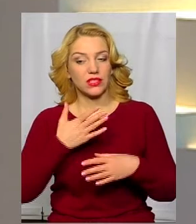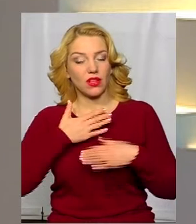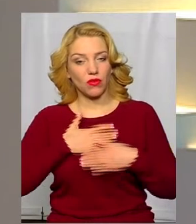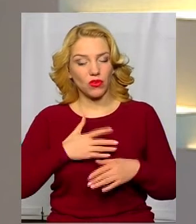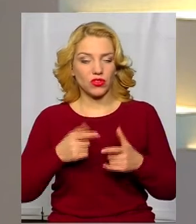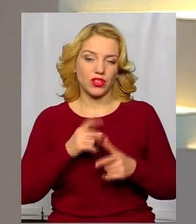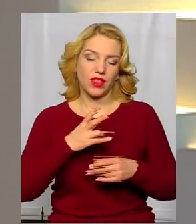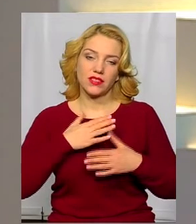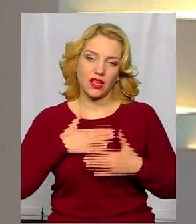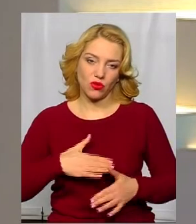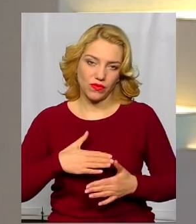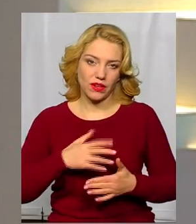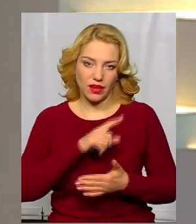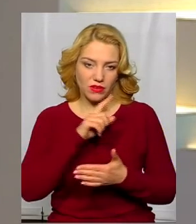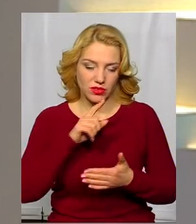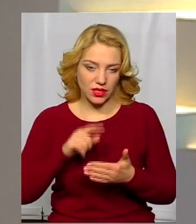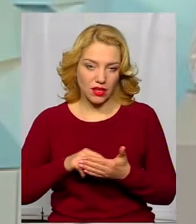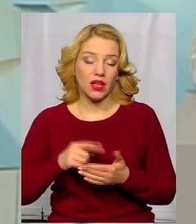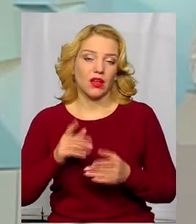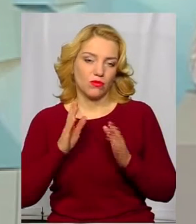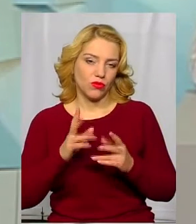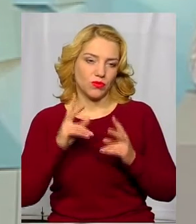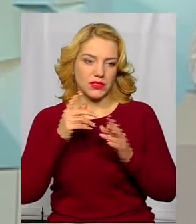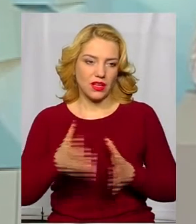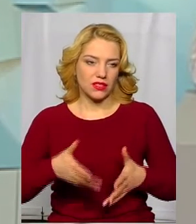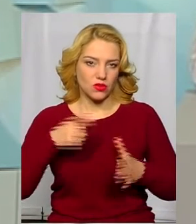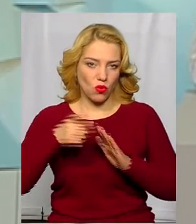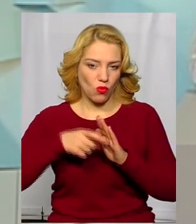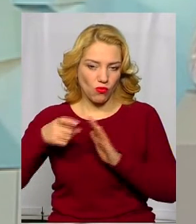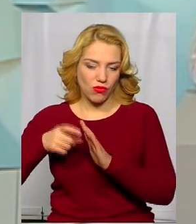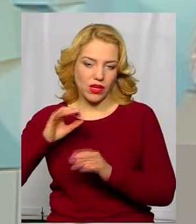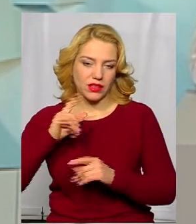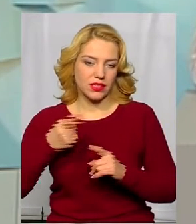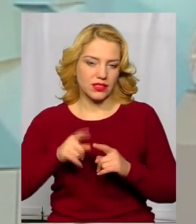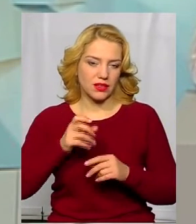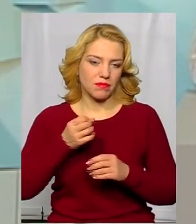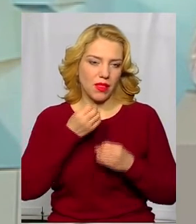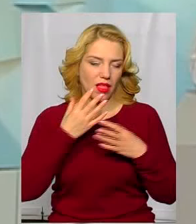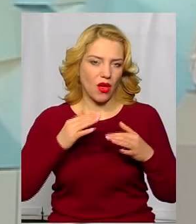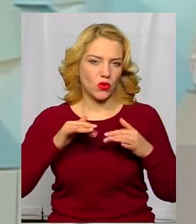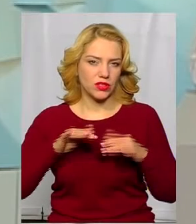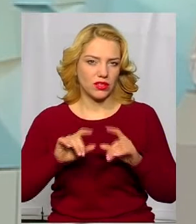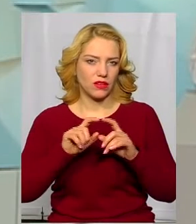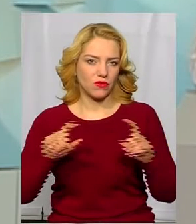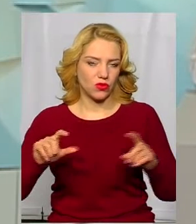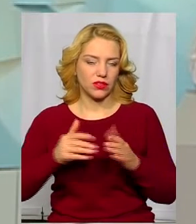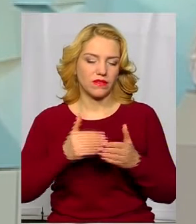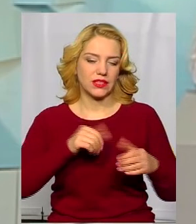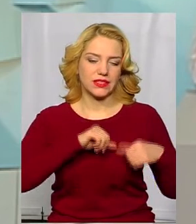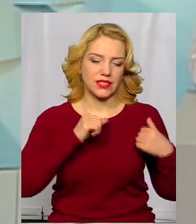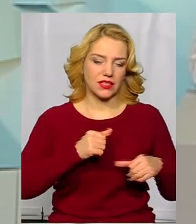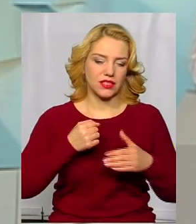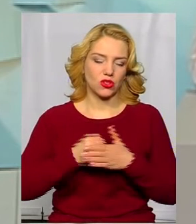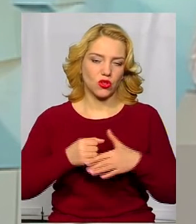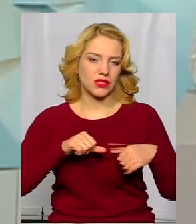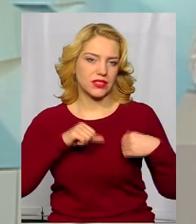будемо з'ясовувати нині із обласною представницею Всеукраїнського благодійного фонду «Серце до серця» на Хмельниччині